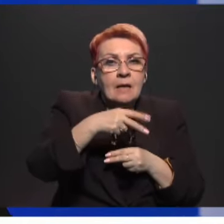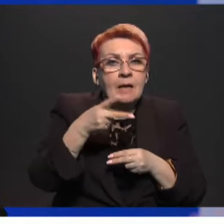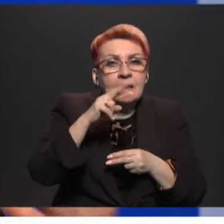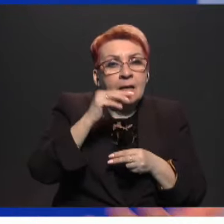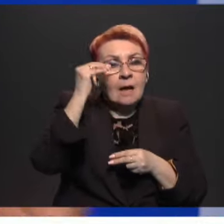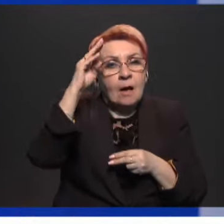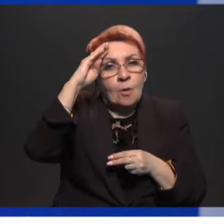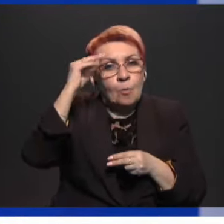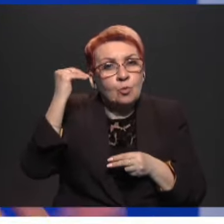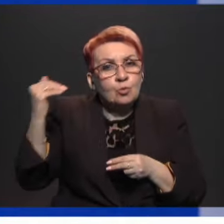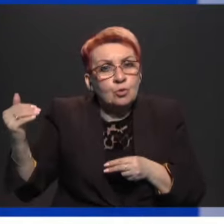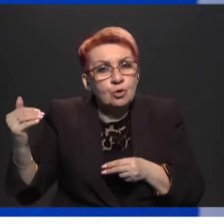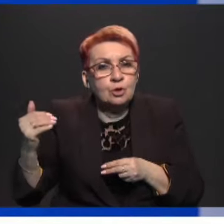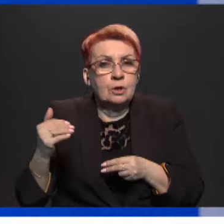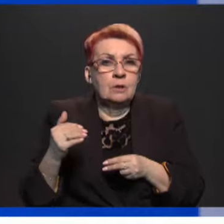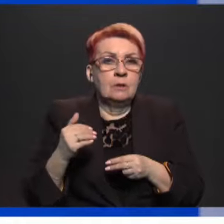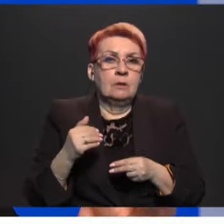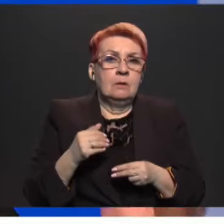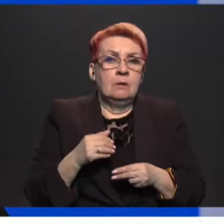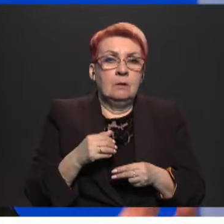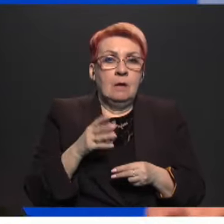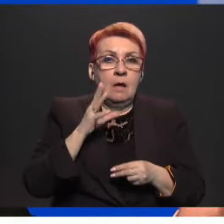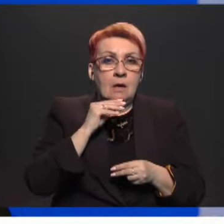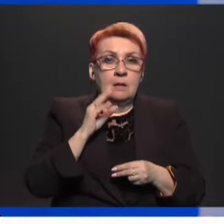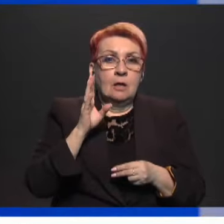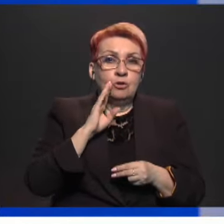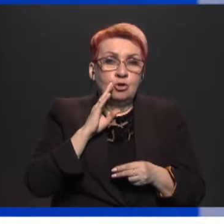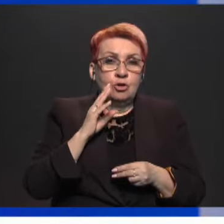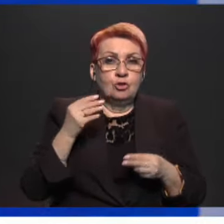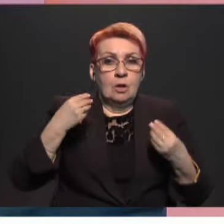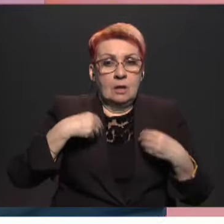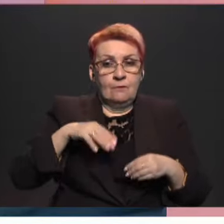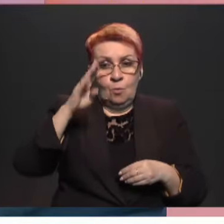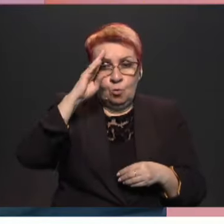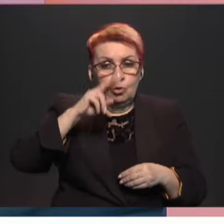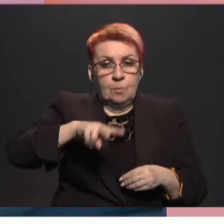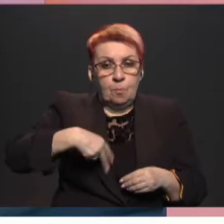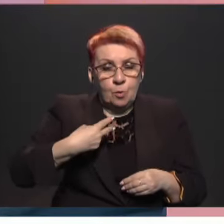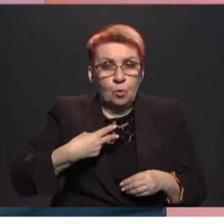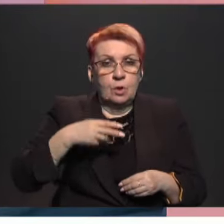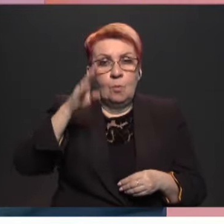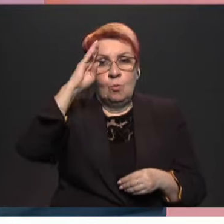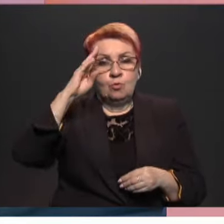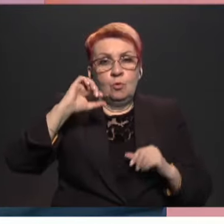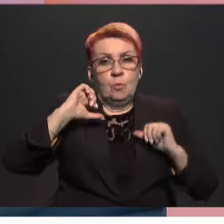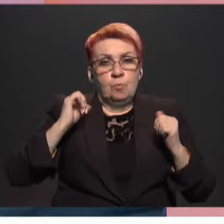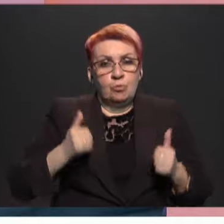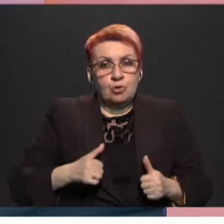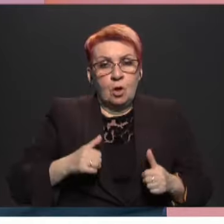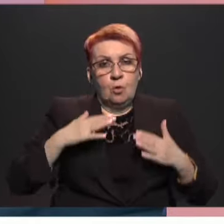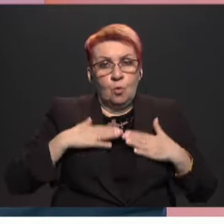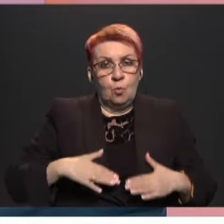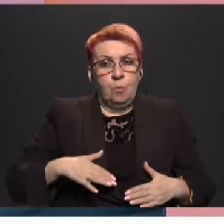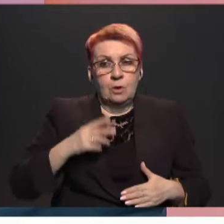мужчин. Когда женщина это одевает, это странно. Когда женщина берет и одевает мужские брюки, мужской пиджак, мужскую рубашку, ну, это